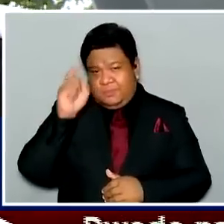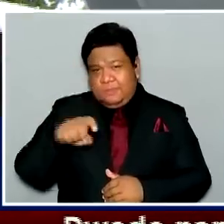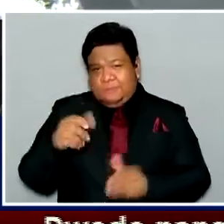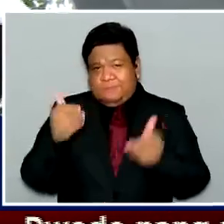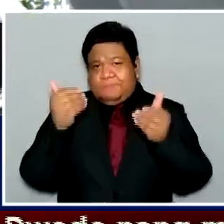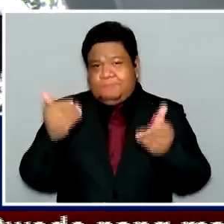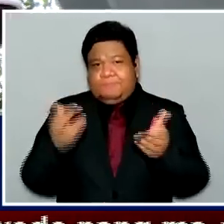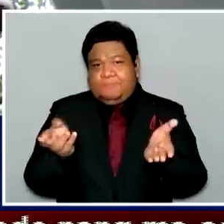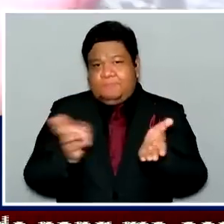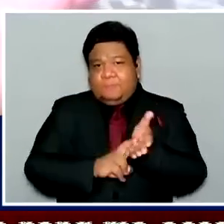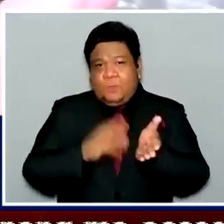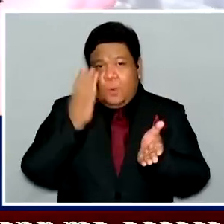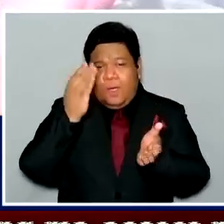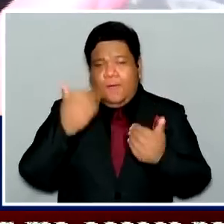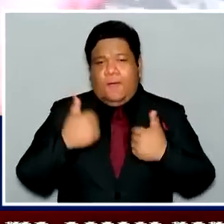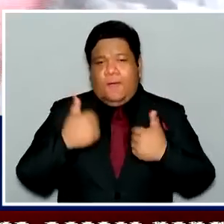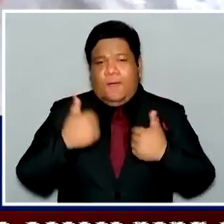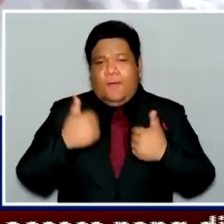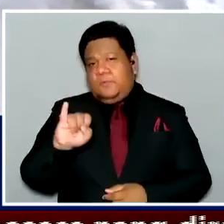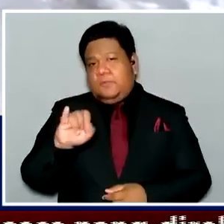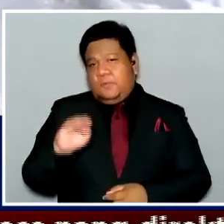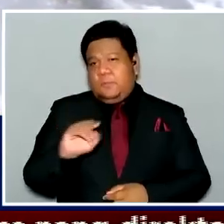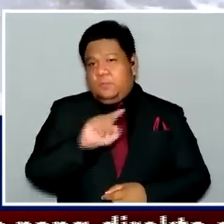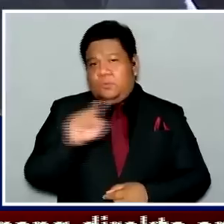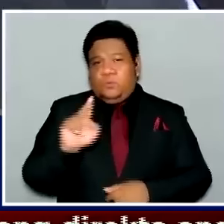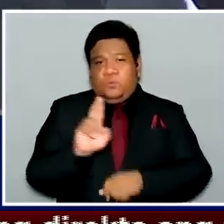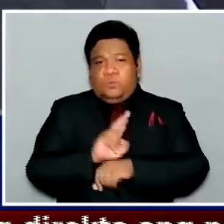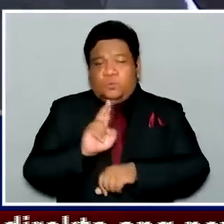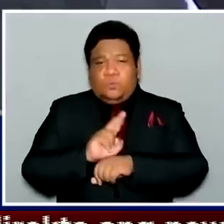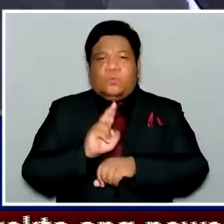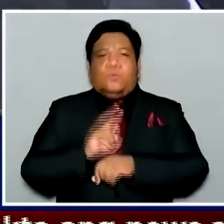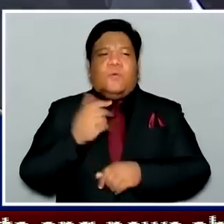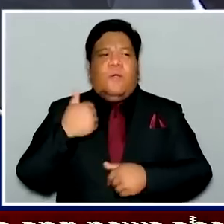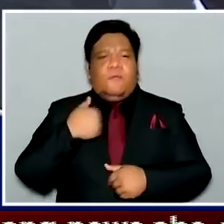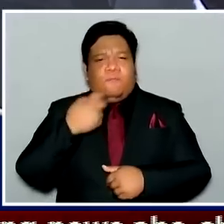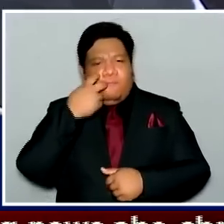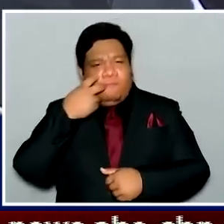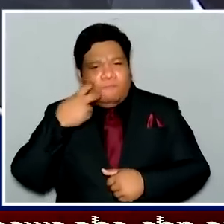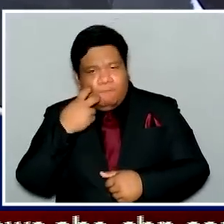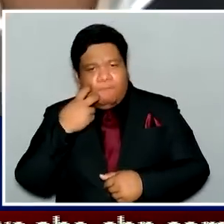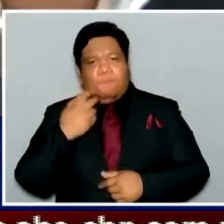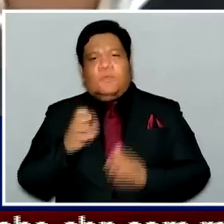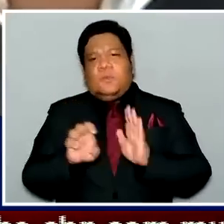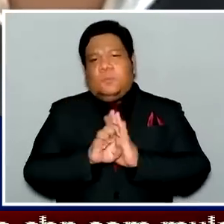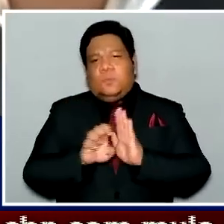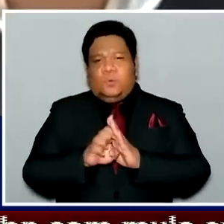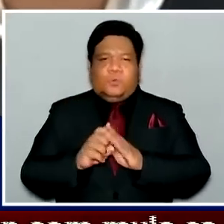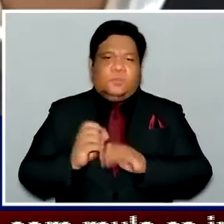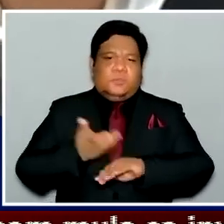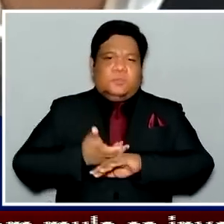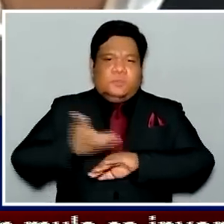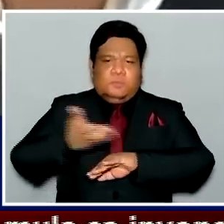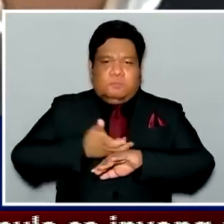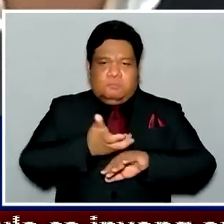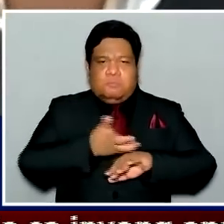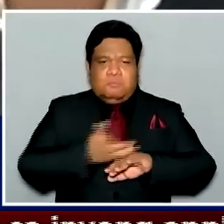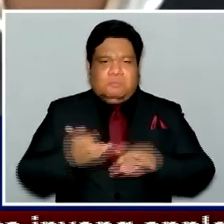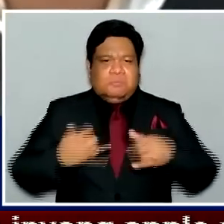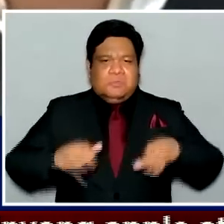meron pa ring SIM cards ang ginagamit sa krimen gaya ng mga text scam. Hindi naman po kasi